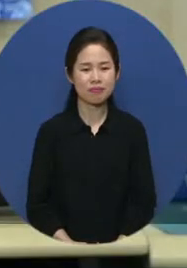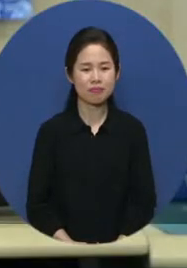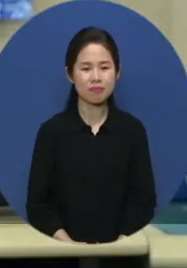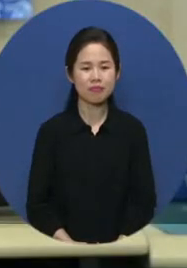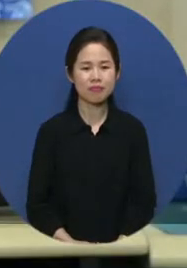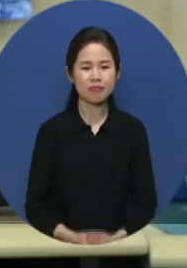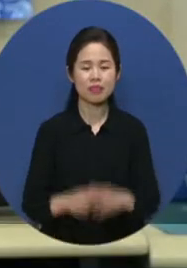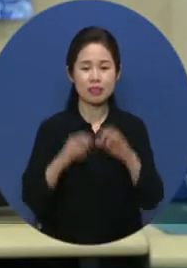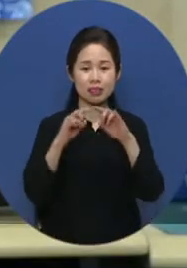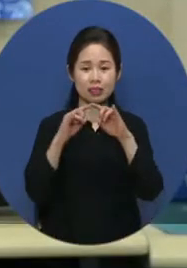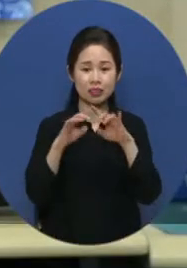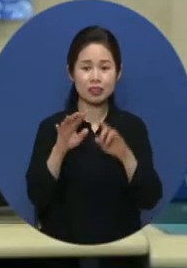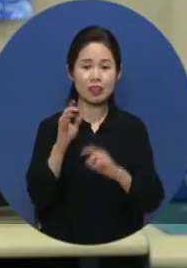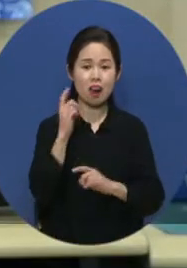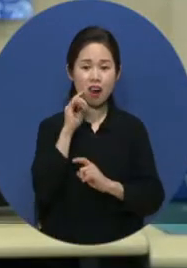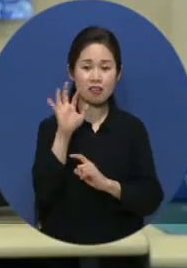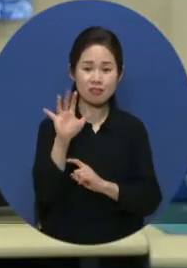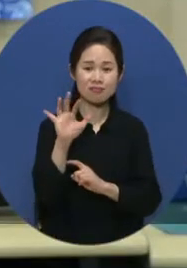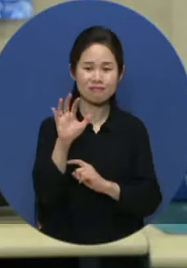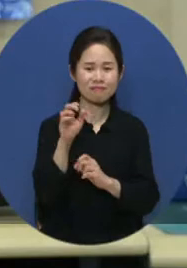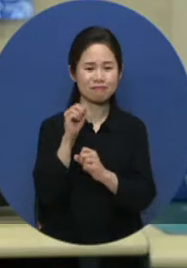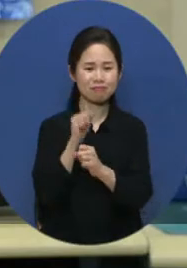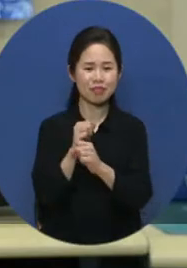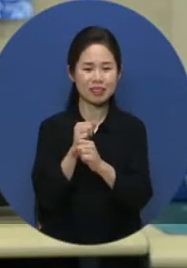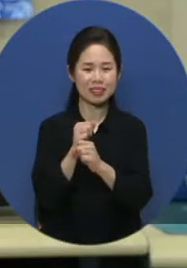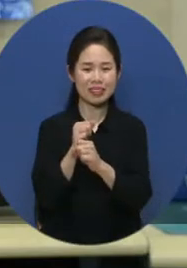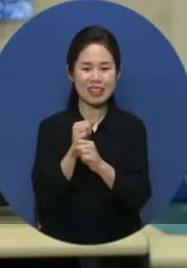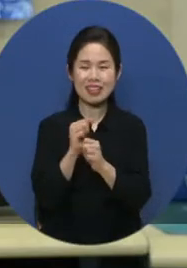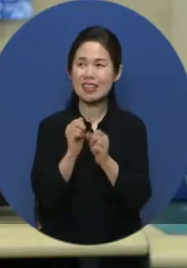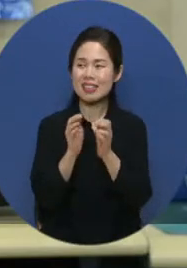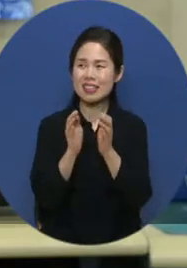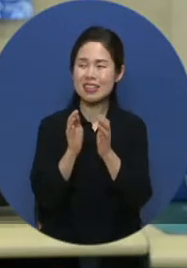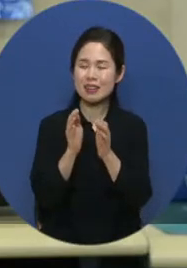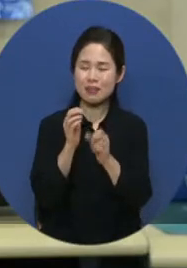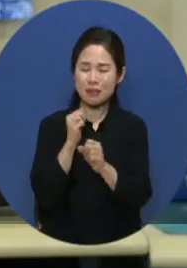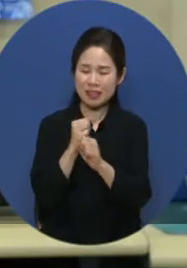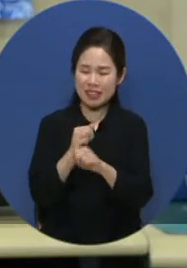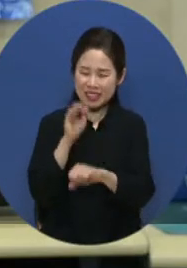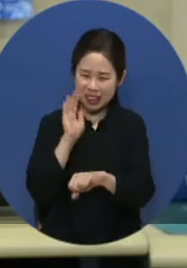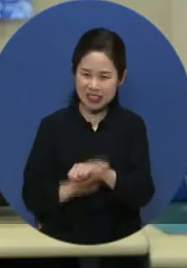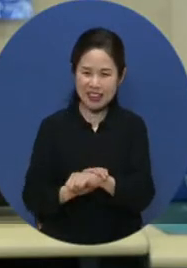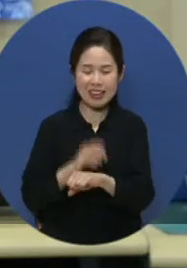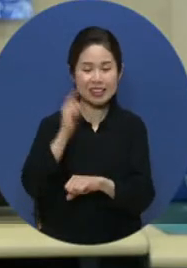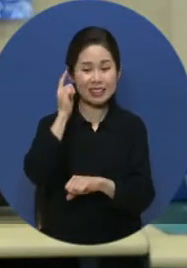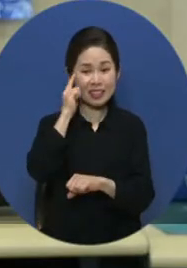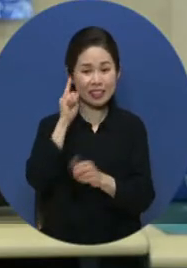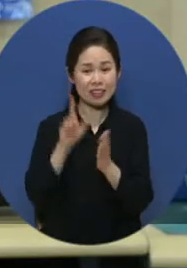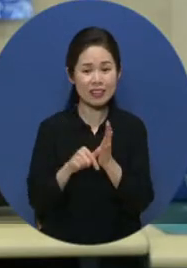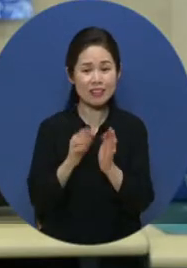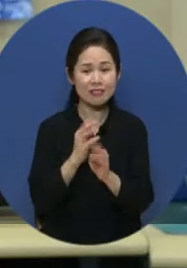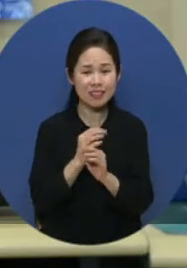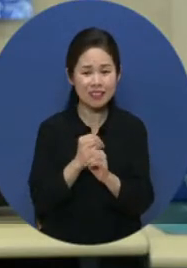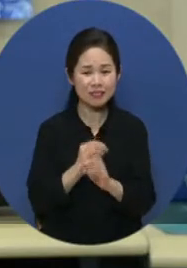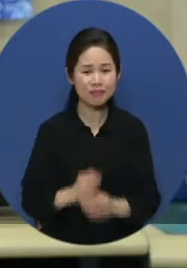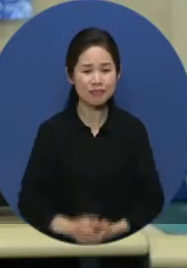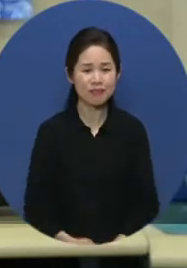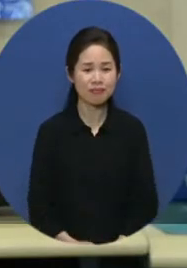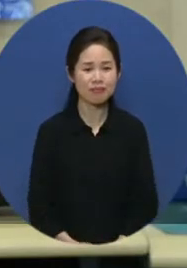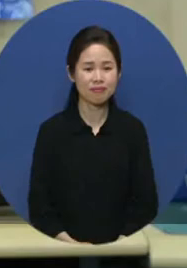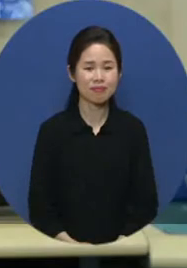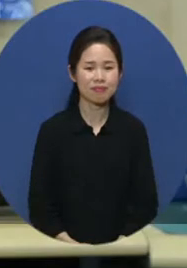전자우수를 만들기 잘했다라고 생각했던 순간은 혹시 언제가 있었나요?